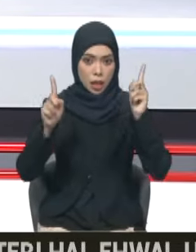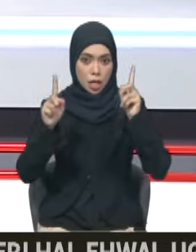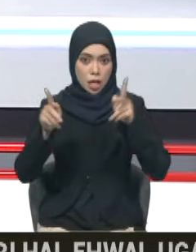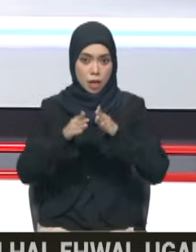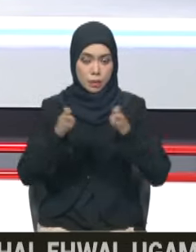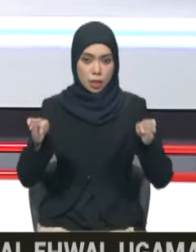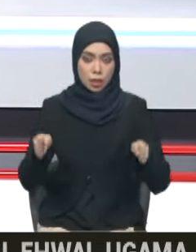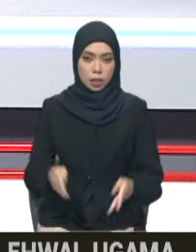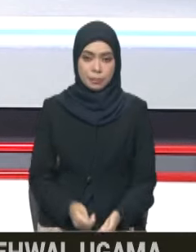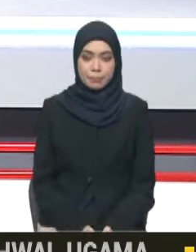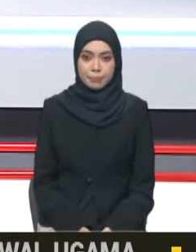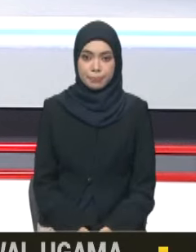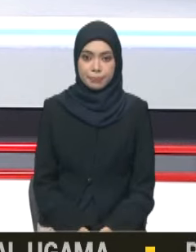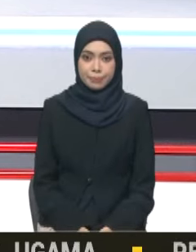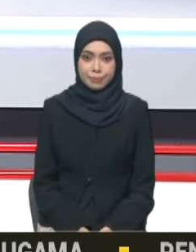kebesaran.